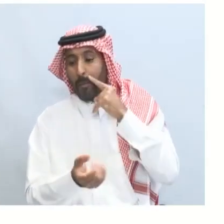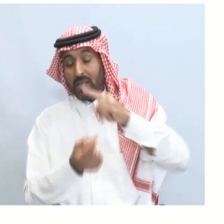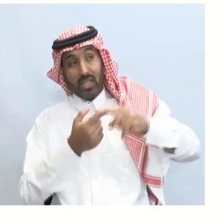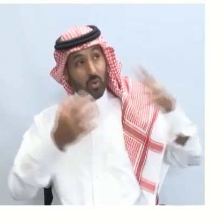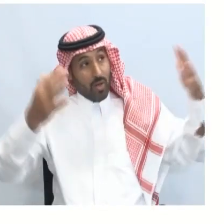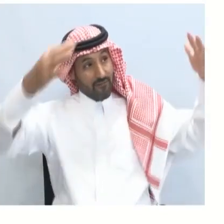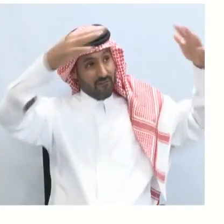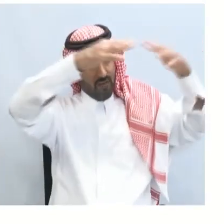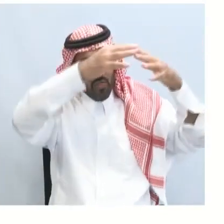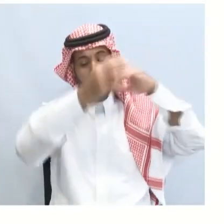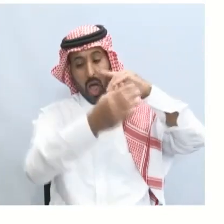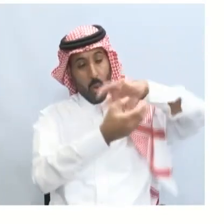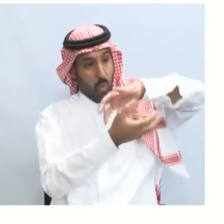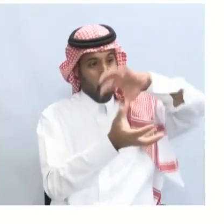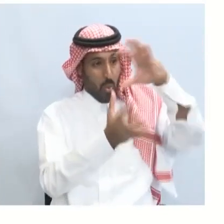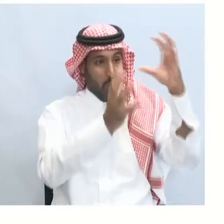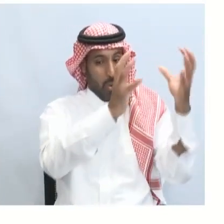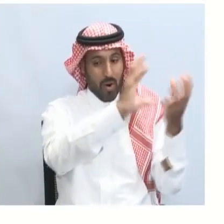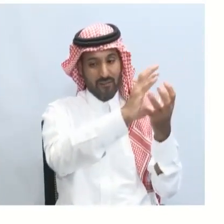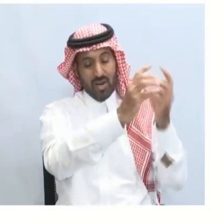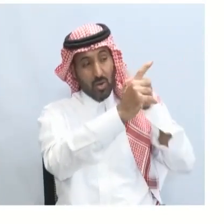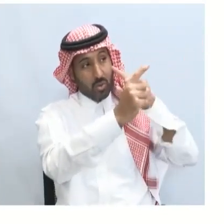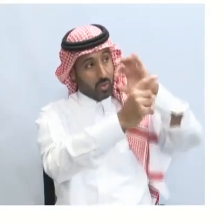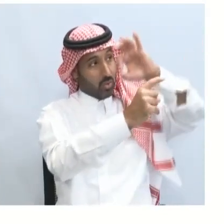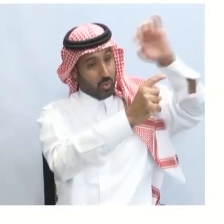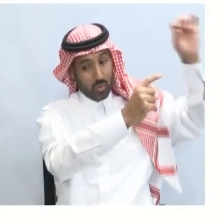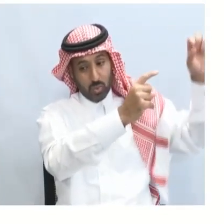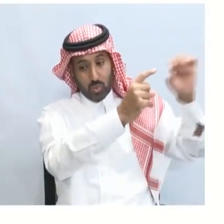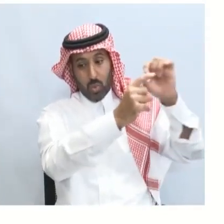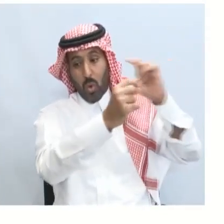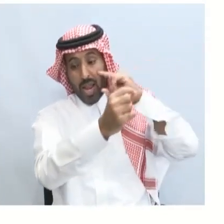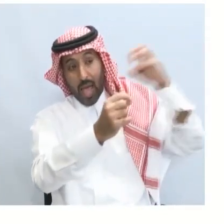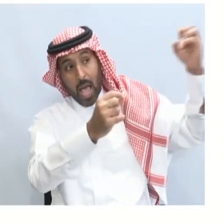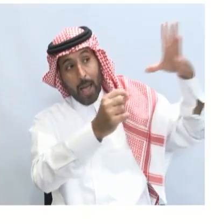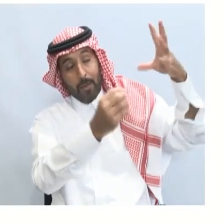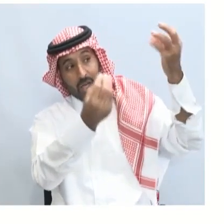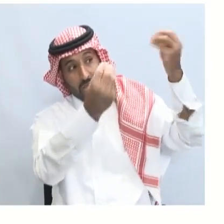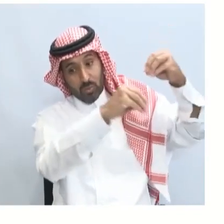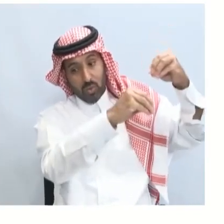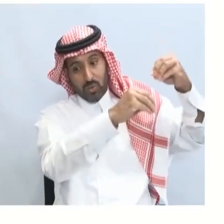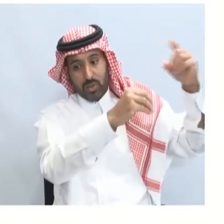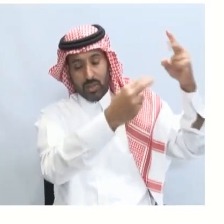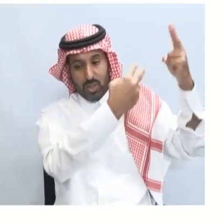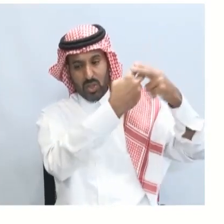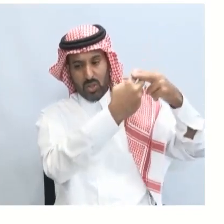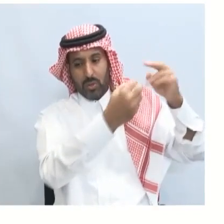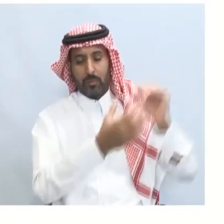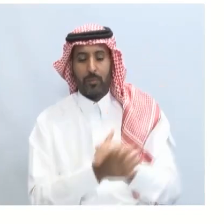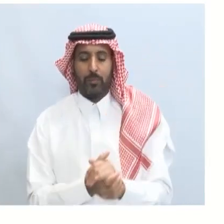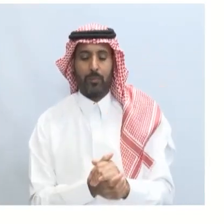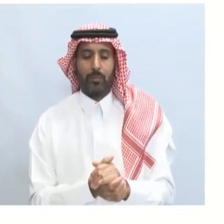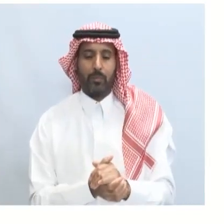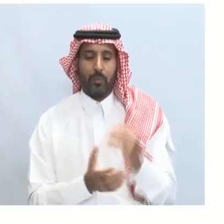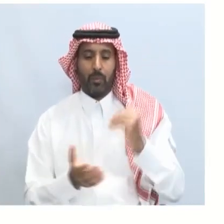الفضاء والارض كل ما يحتويه الفضاء والارض والقمر والكواكب الاخرى والاقمار التا بيعه